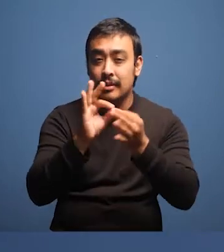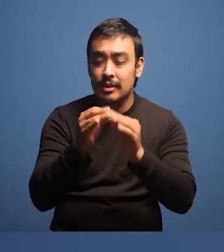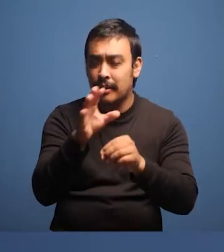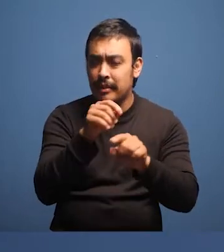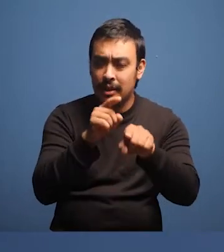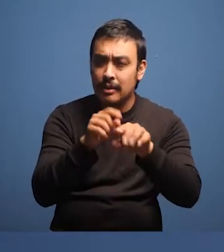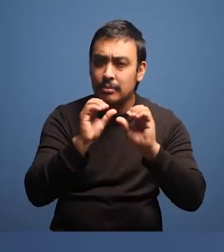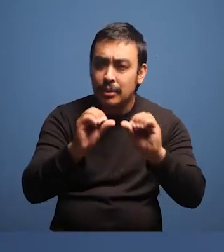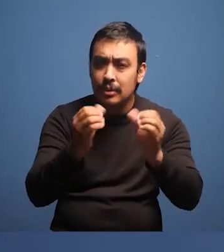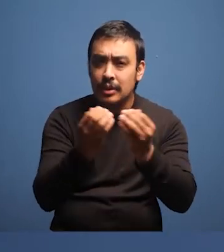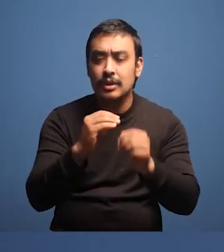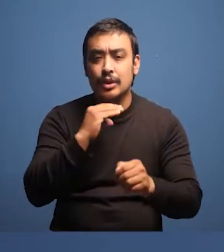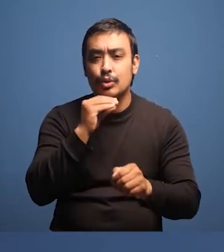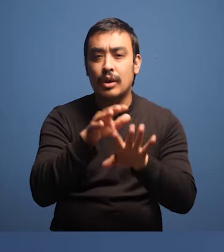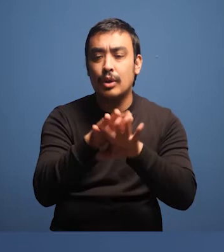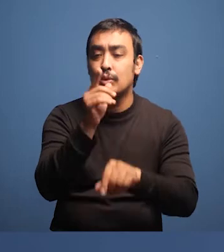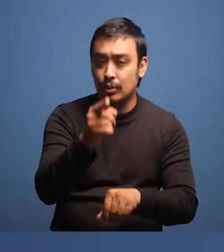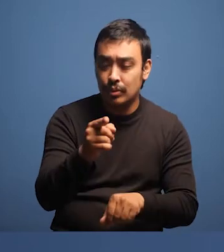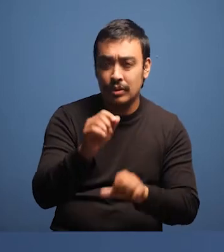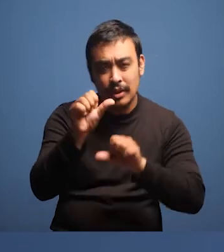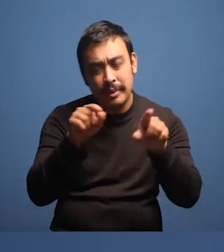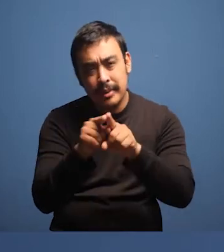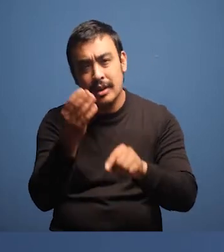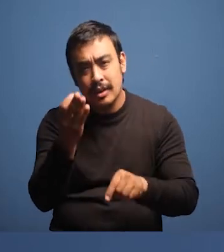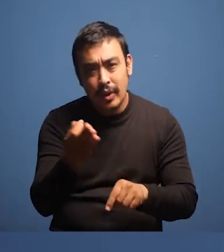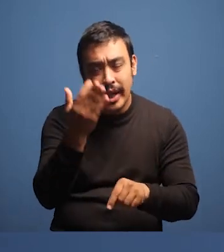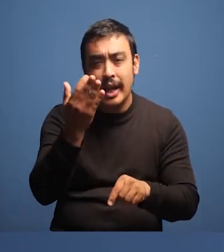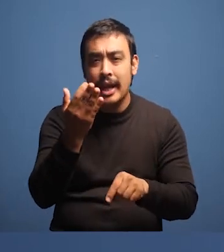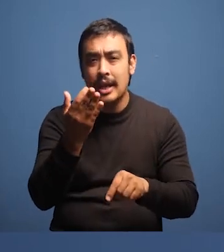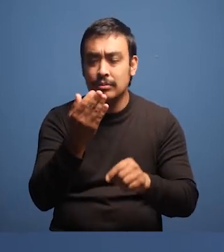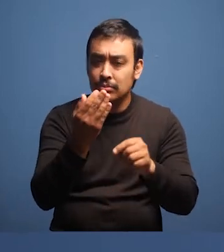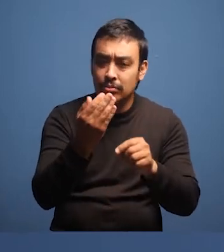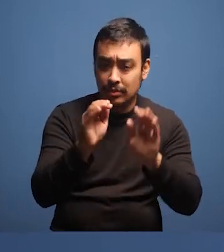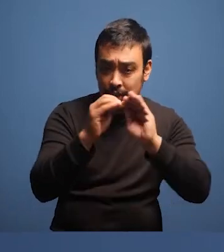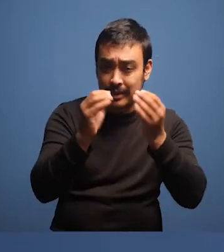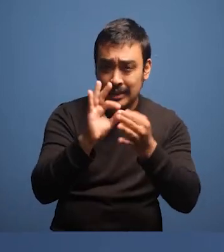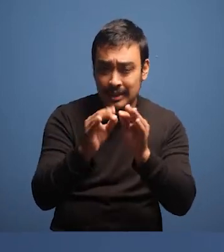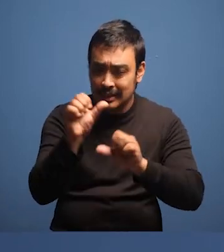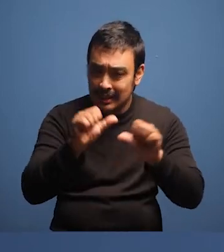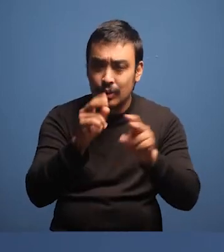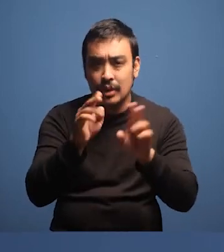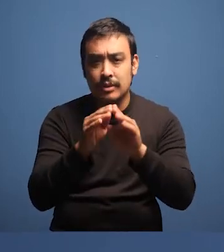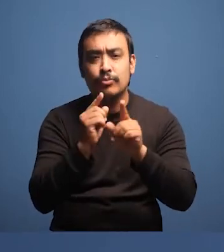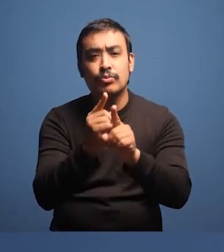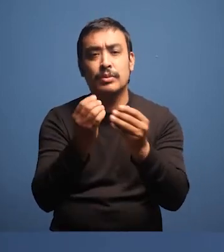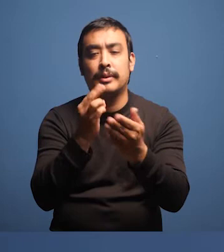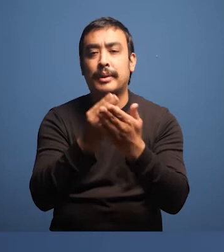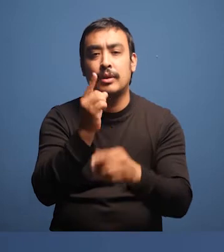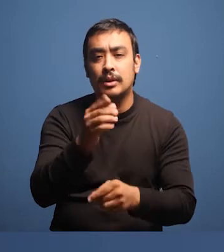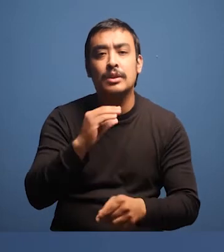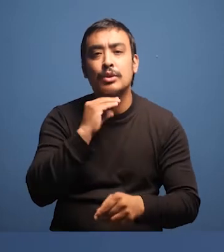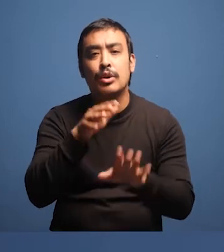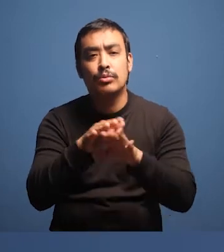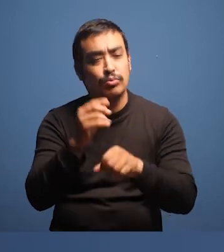स्पेन्ड गर्ने भनेको पनि युथ्सहरू नै हो। र जति पनि नयाँ क्रिएटरहरू भनेको अब सोसियल मिडियामा जे कुराहरू आएको छ त्यसलाई फलो गर्ने मात्र होइन कि, युथहरू त क्रिएटिभ